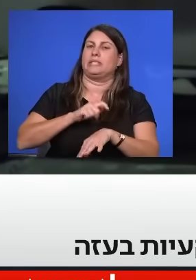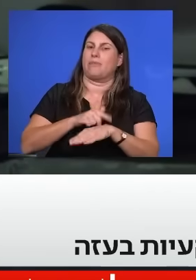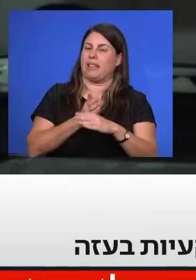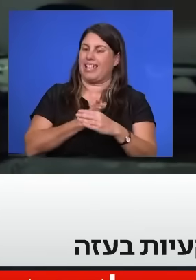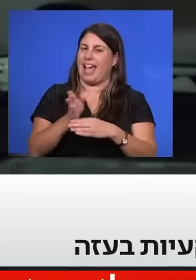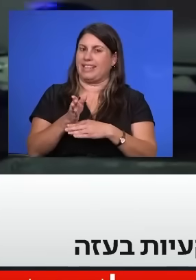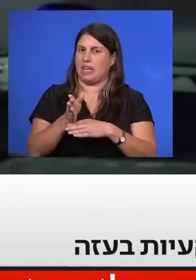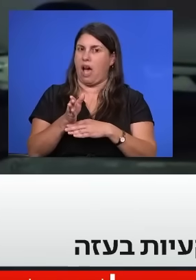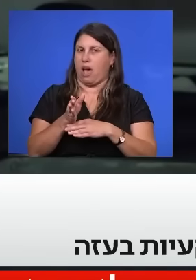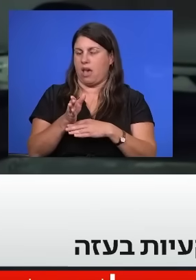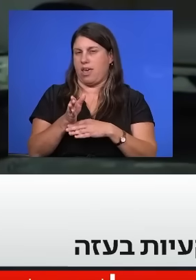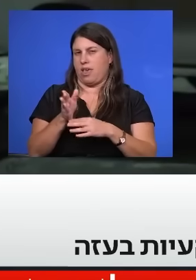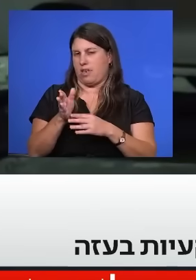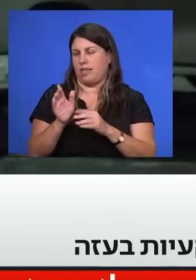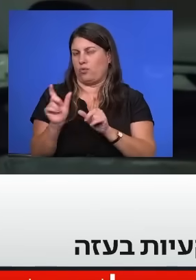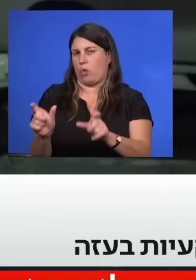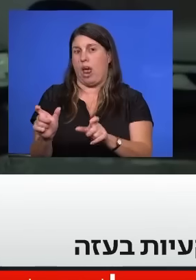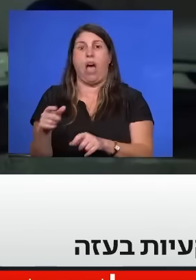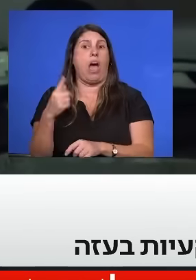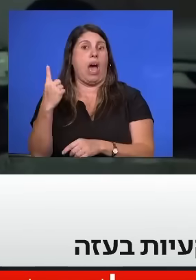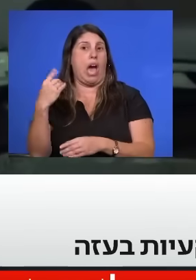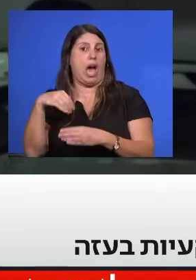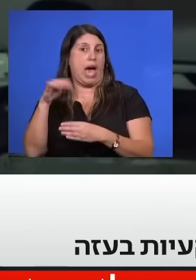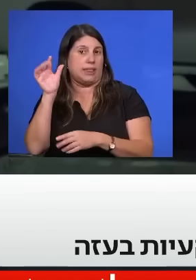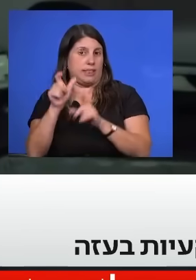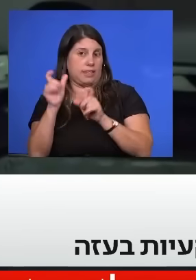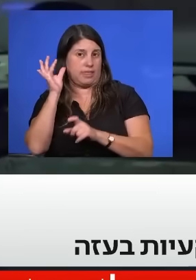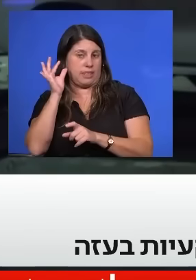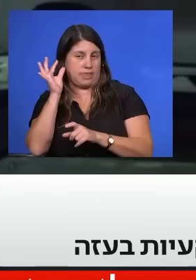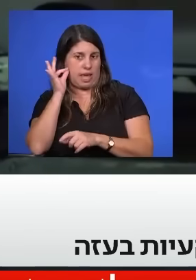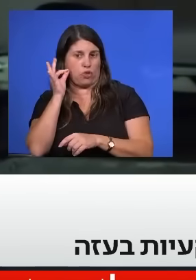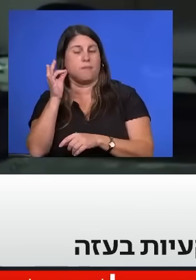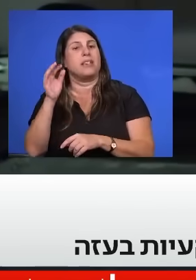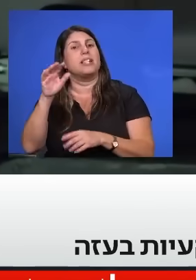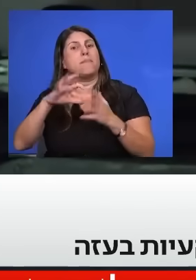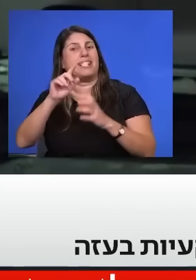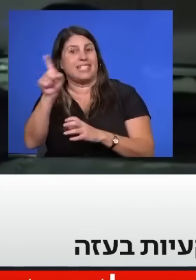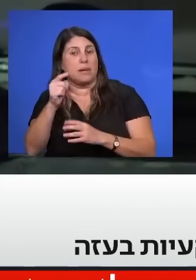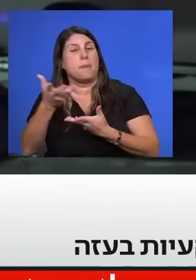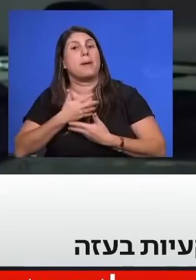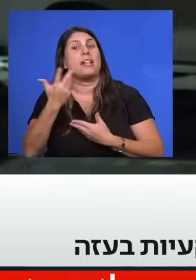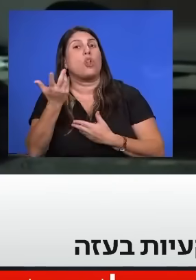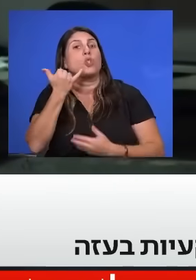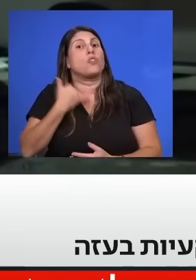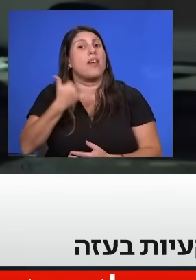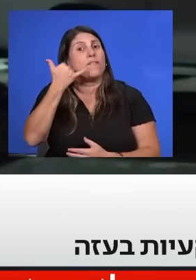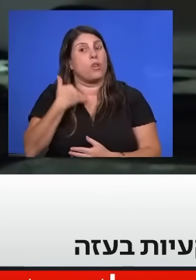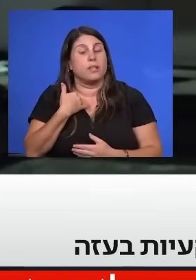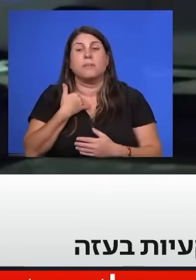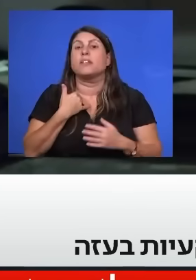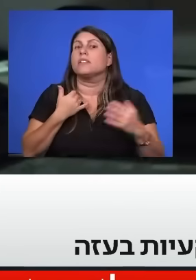מתושבות של זיקים מקבלת שלוש שיחות טלפון בשמונה וחצי בערב, על הקו בערבית ממספר